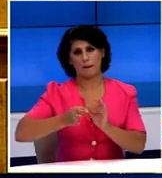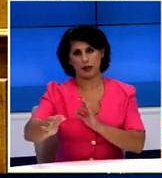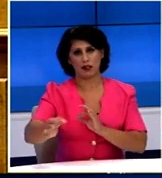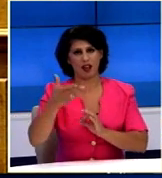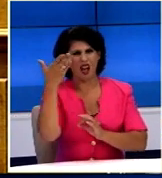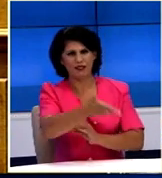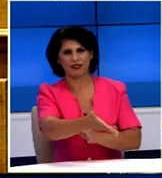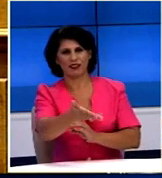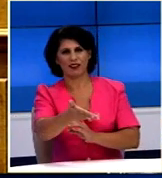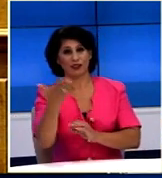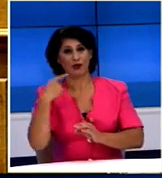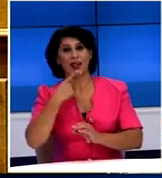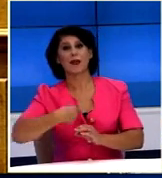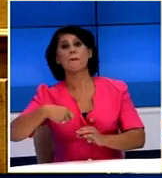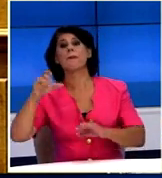είστε.